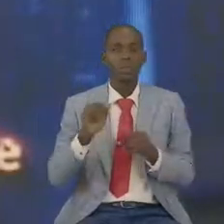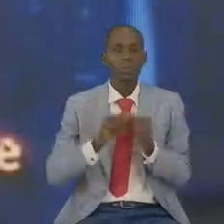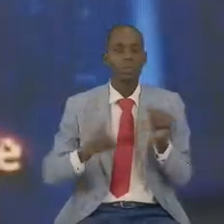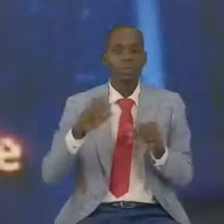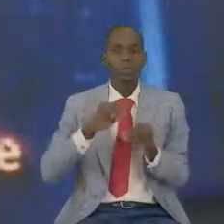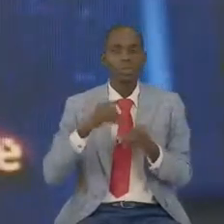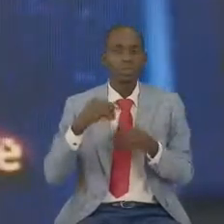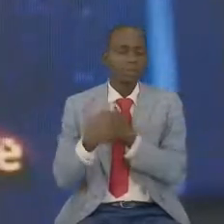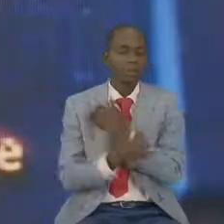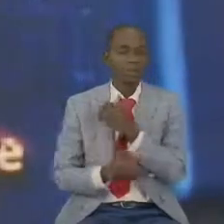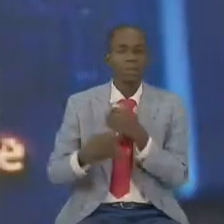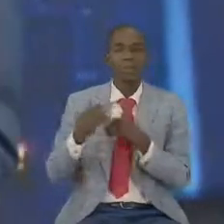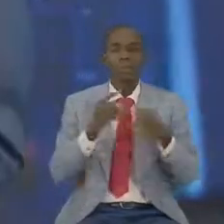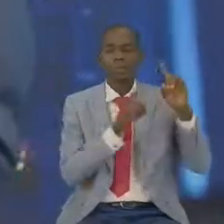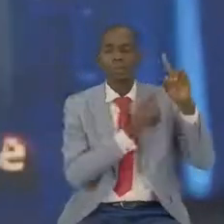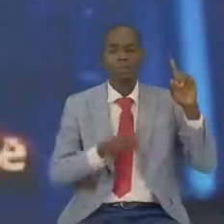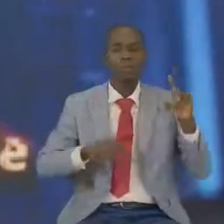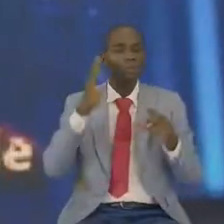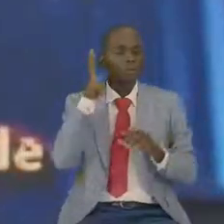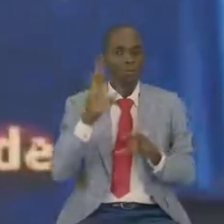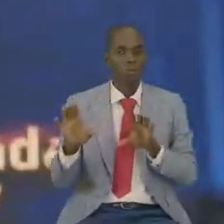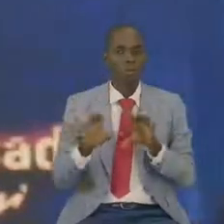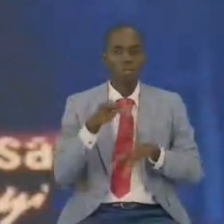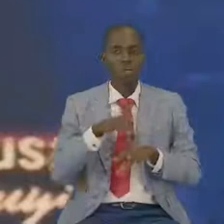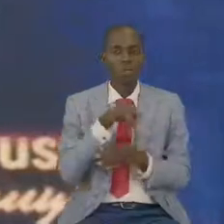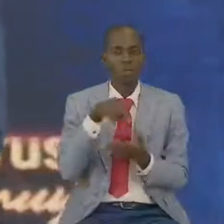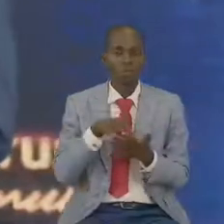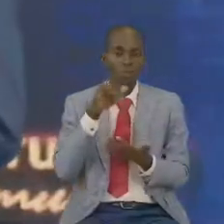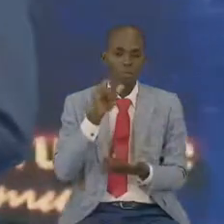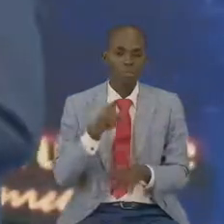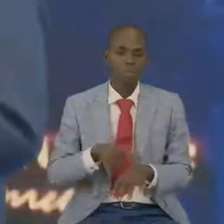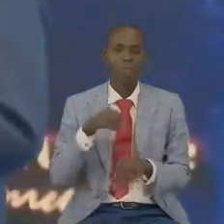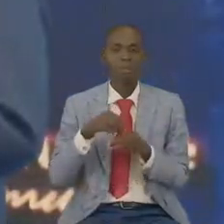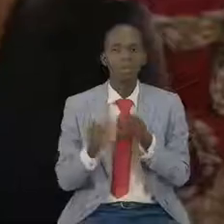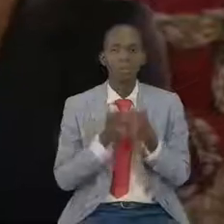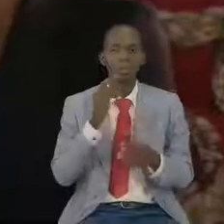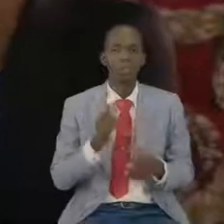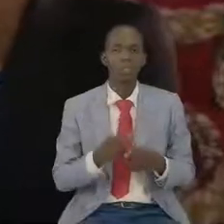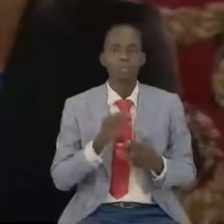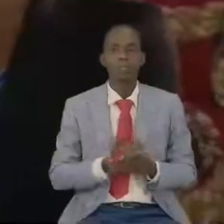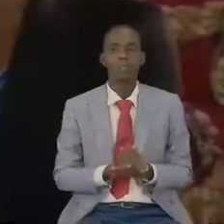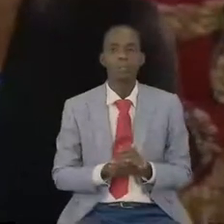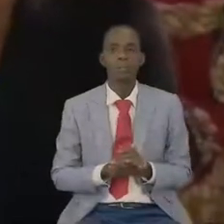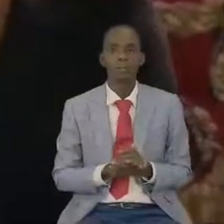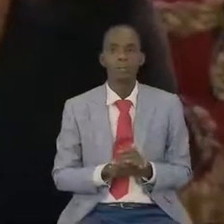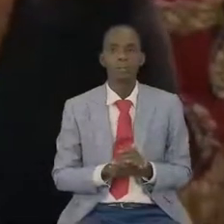pays, que le Seigneur le fasse en ce moment même au nom de Jésus.